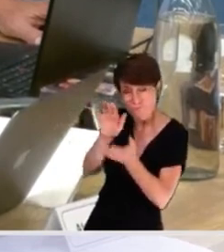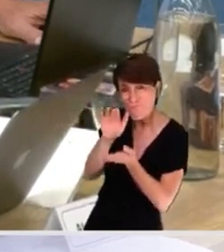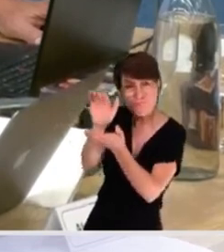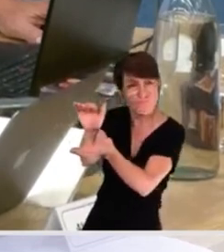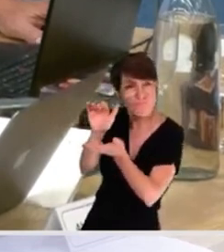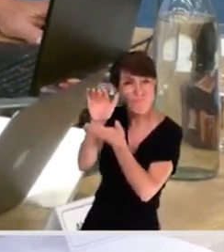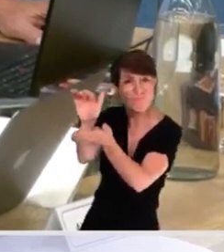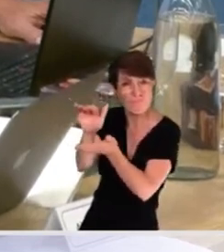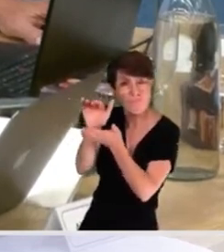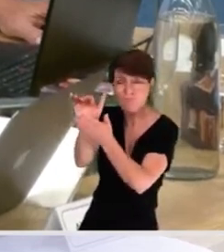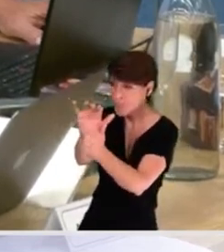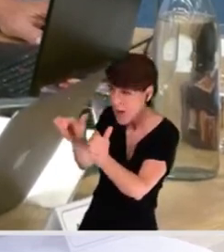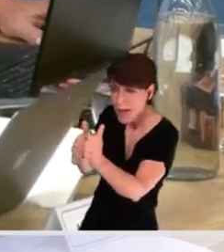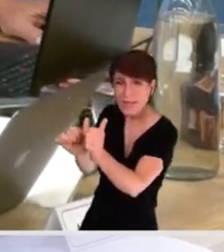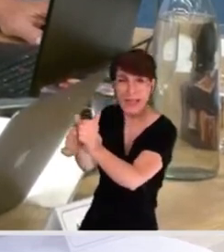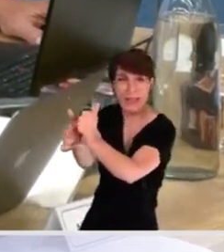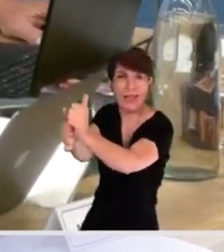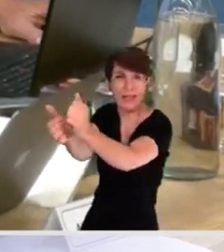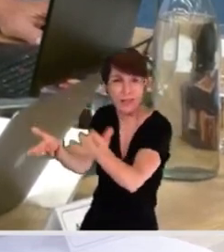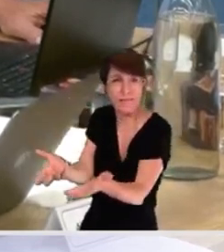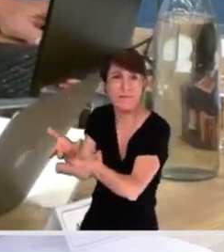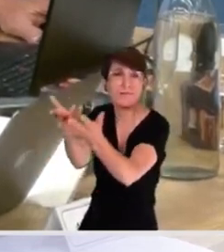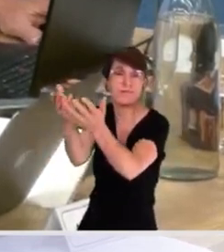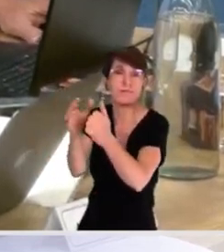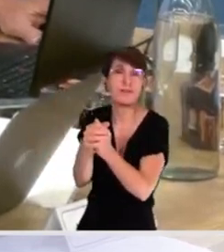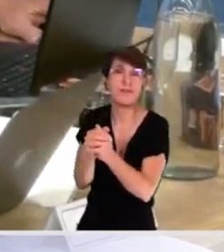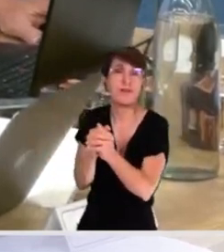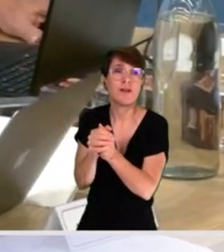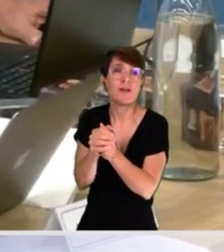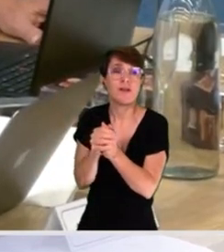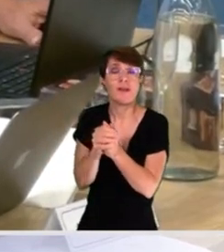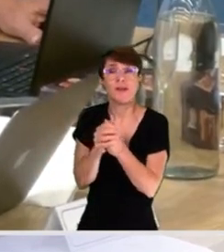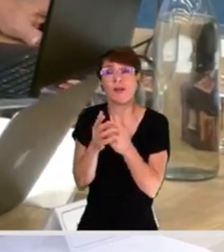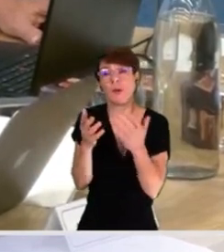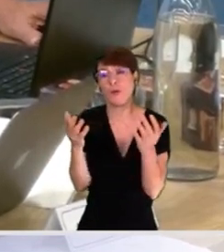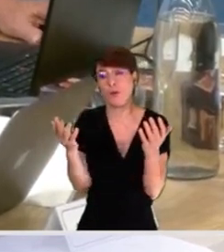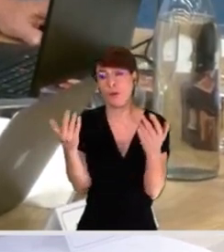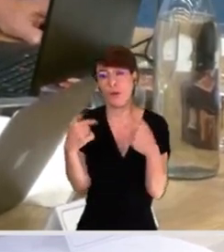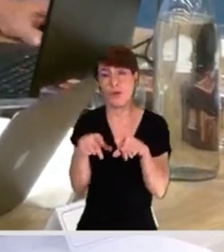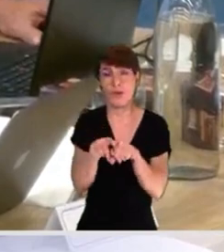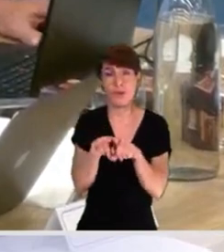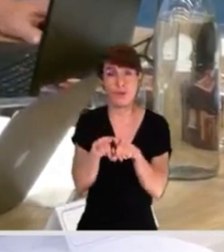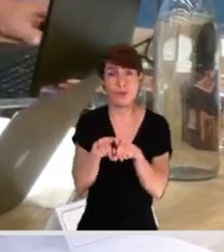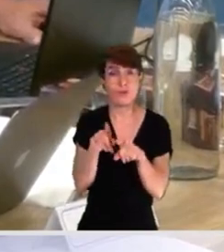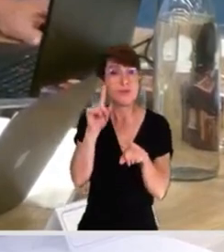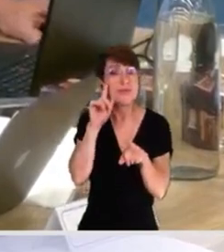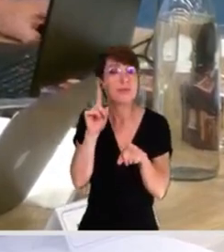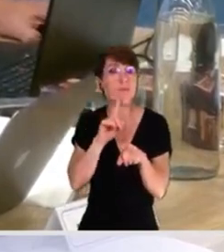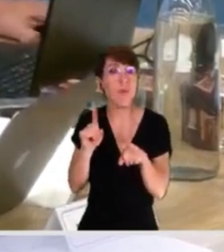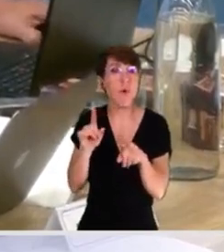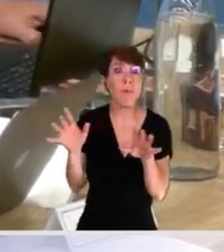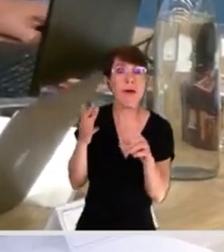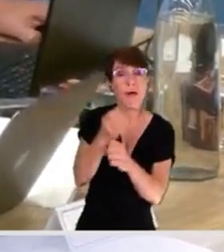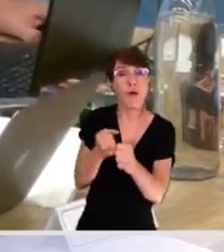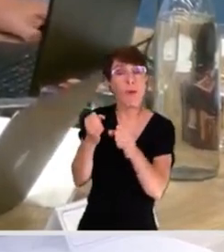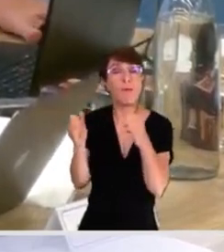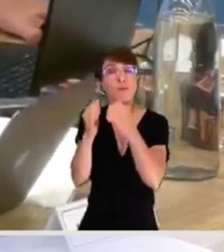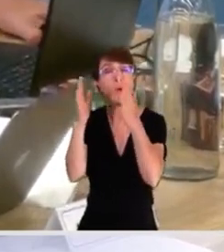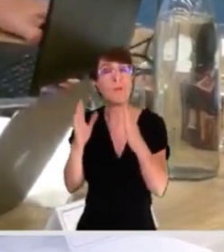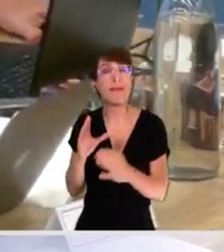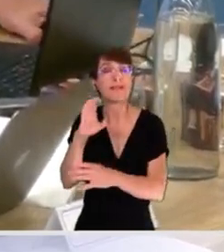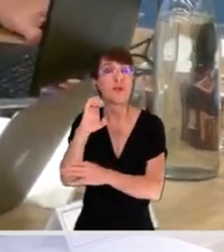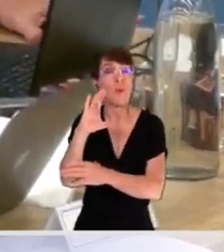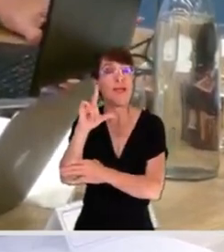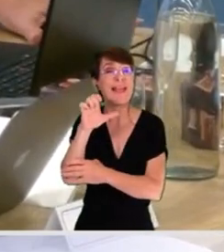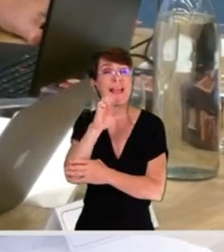disponibles et toutes les aides possibles, bien sûr, avec peut-être par exemple une maison éclat pour disposer aussi